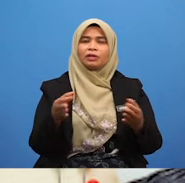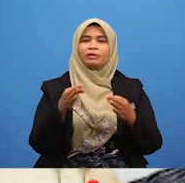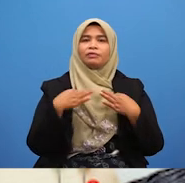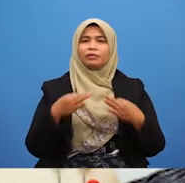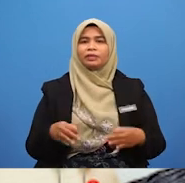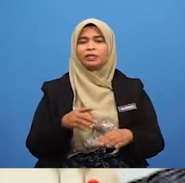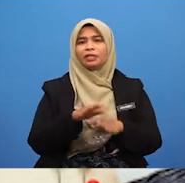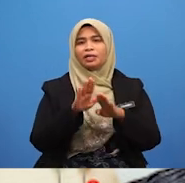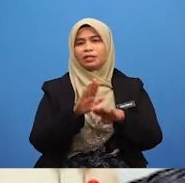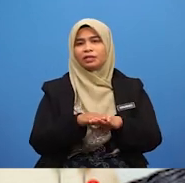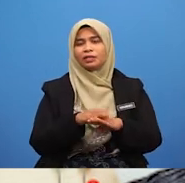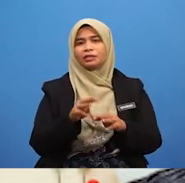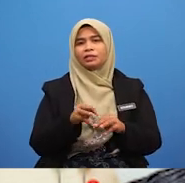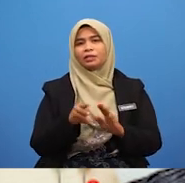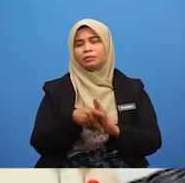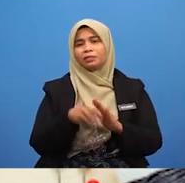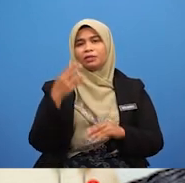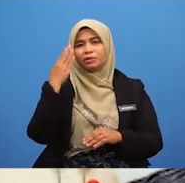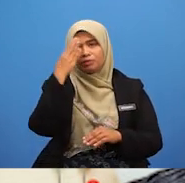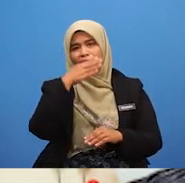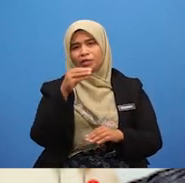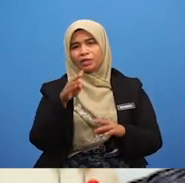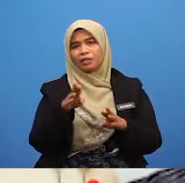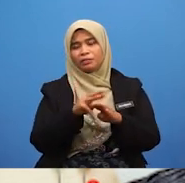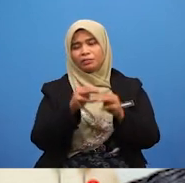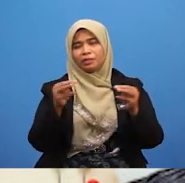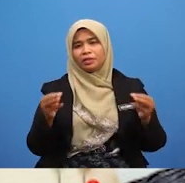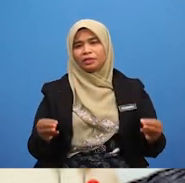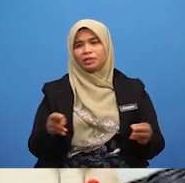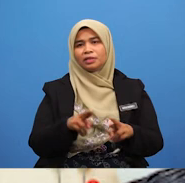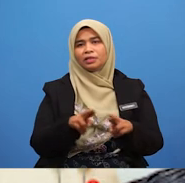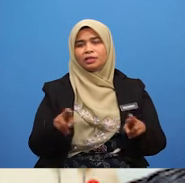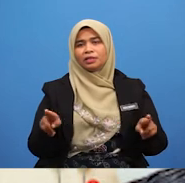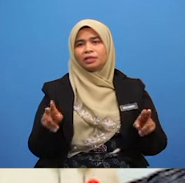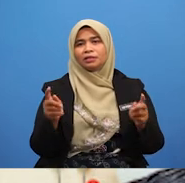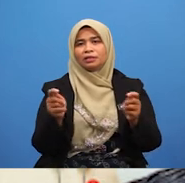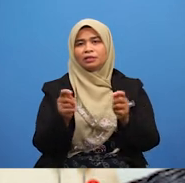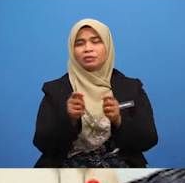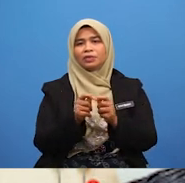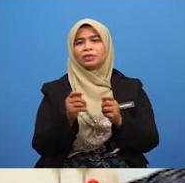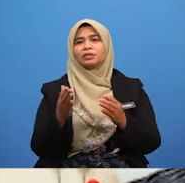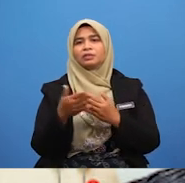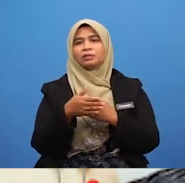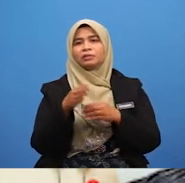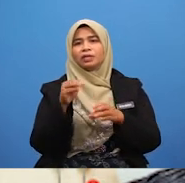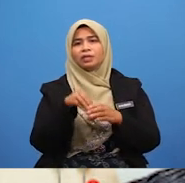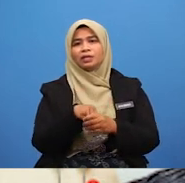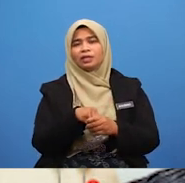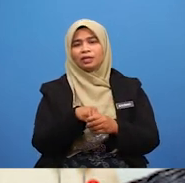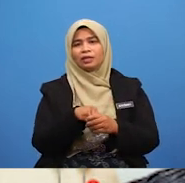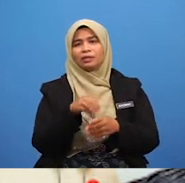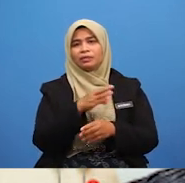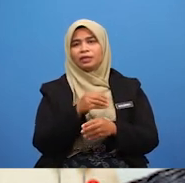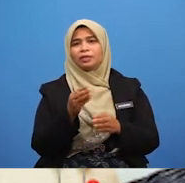corak fabrik mengikut citarasa pelanggan dan pelajar perlu ratakan fabrik.